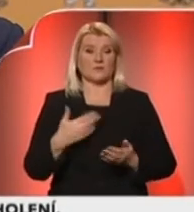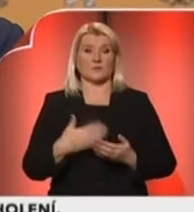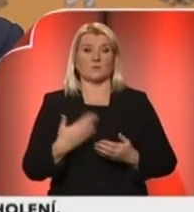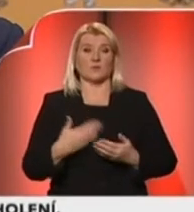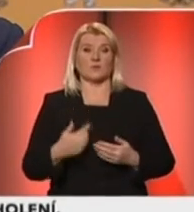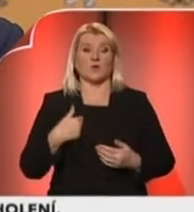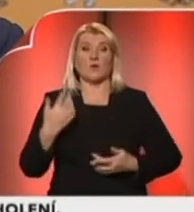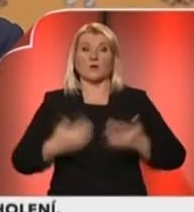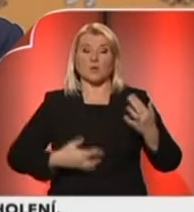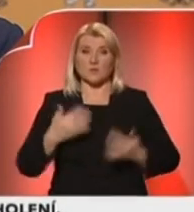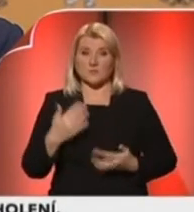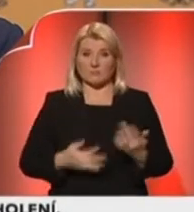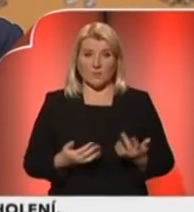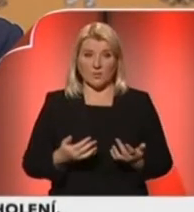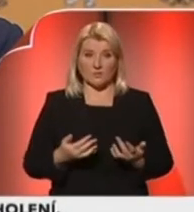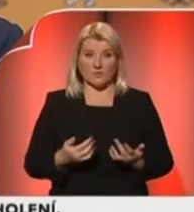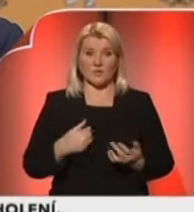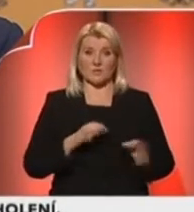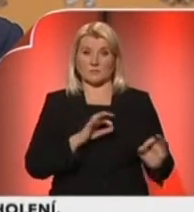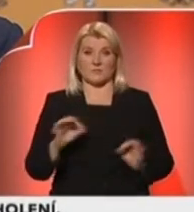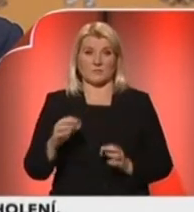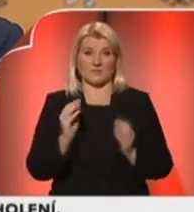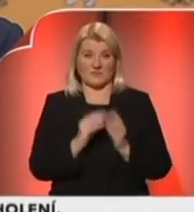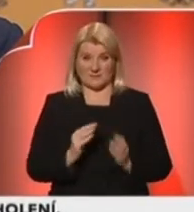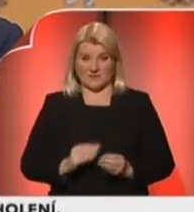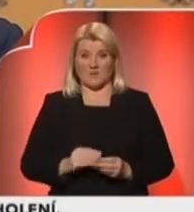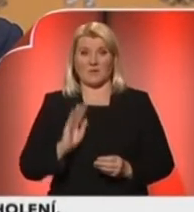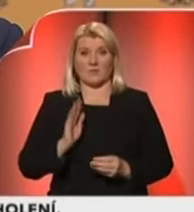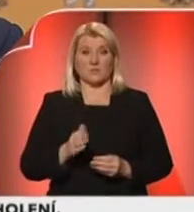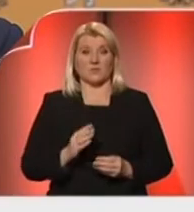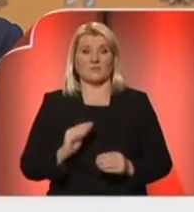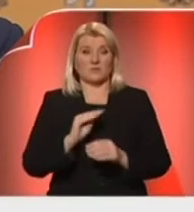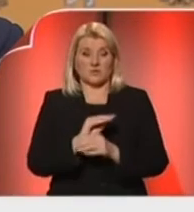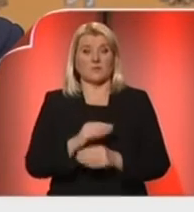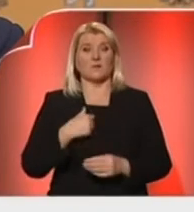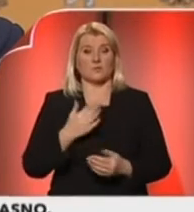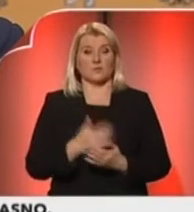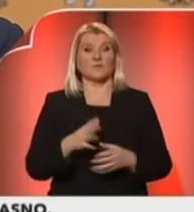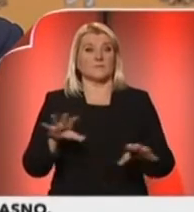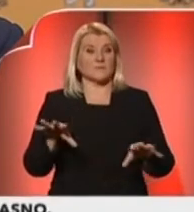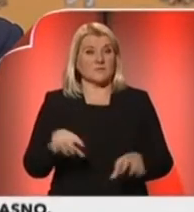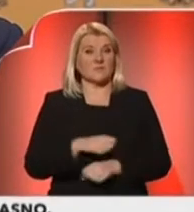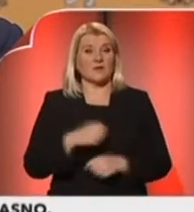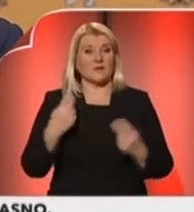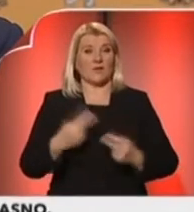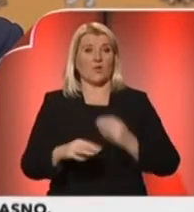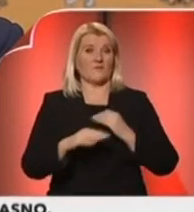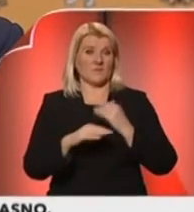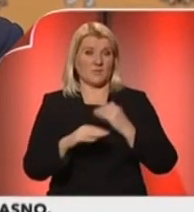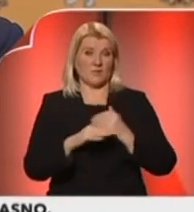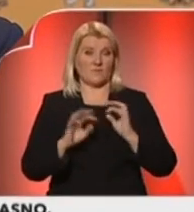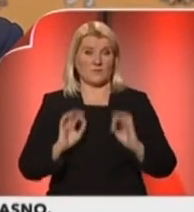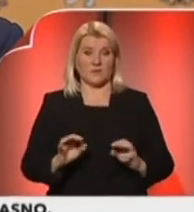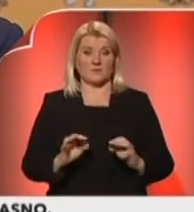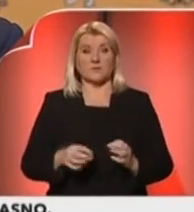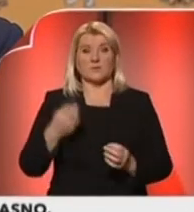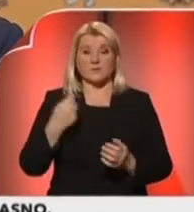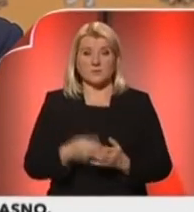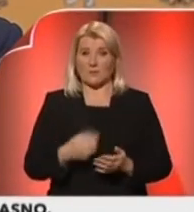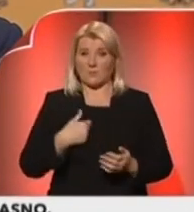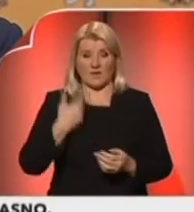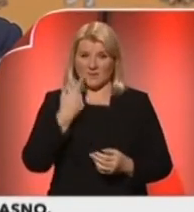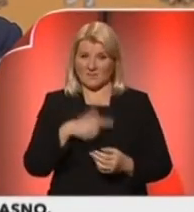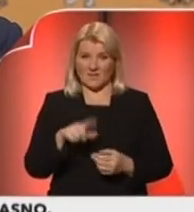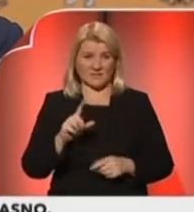my ten rozpočet, který jsme sestavili a budeme vyvyšovat, jsme schválili jako vyrovnaný. To znamená, že